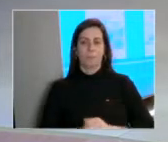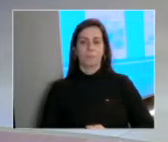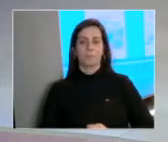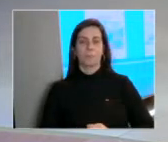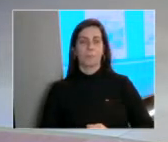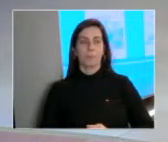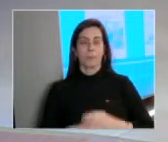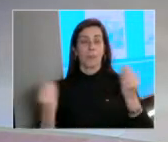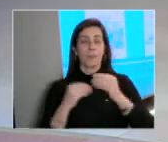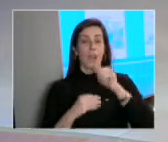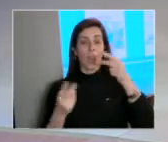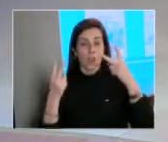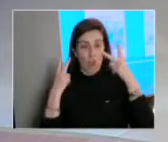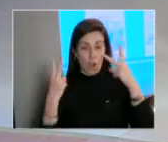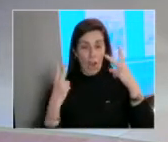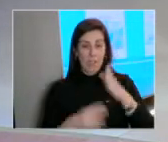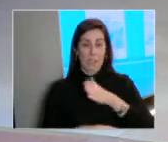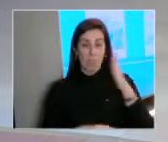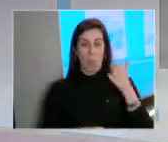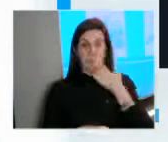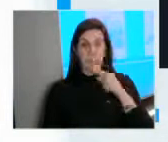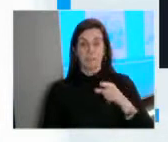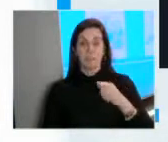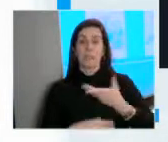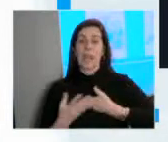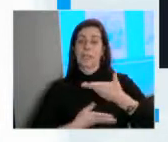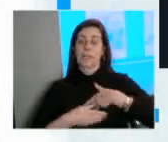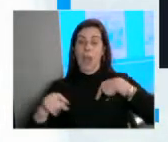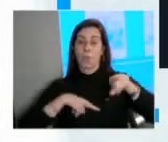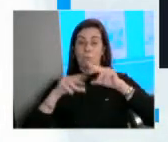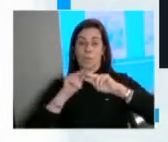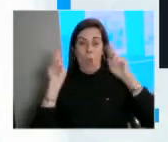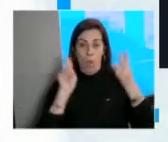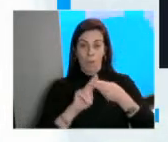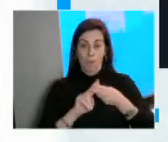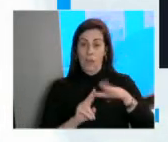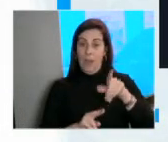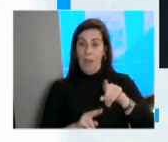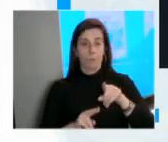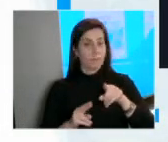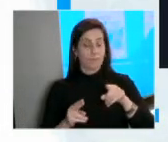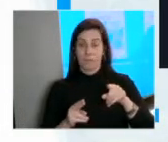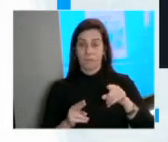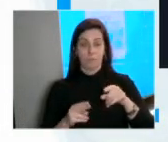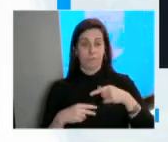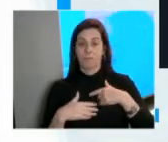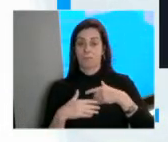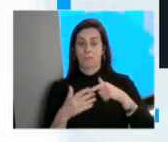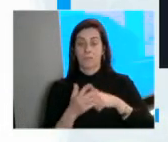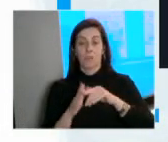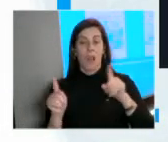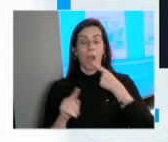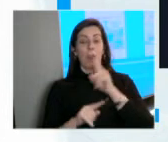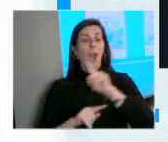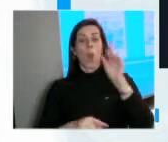ככה: הדבר הכי חשוב אולי לשמאל בישראל, יחסי החוץ עם העולם. גם זה נפל הערב, שדוד לרגלי רק